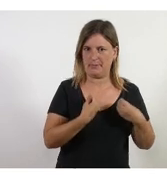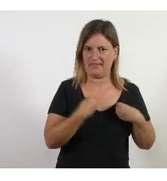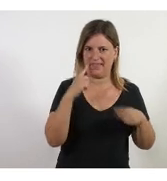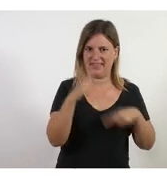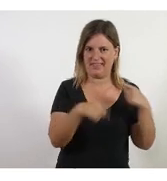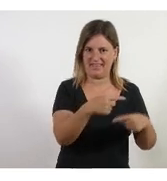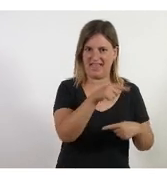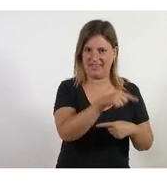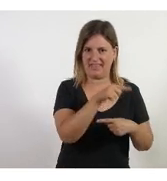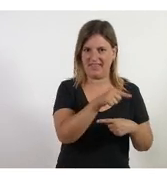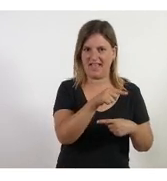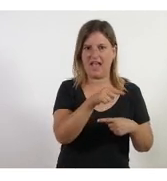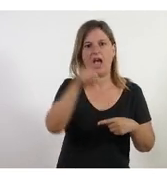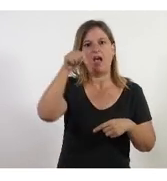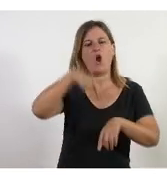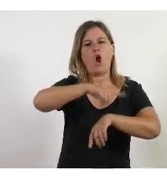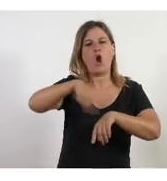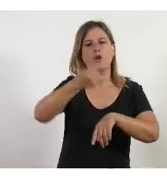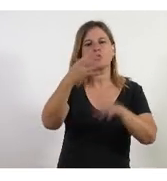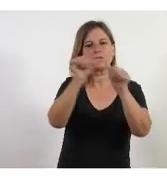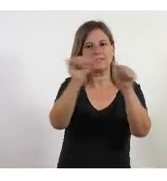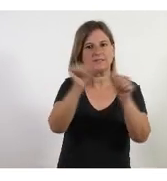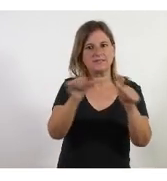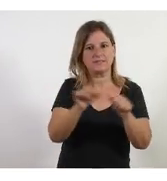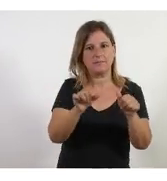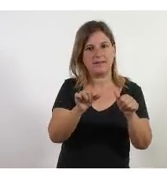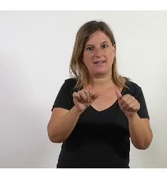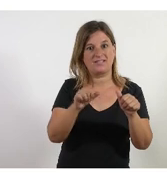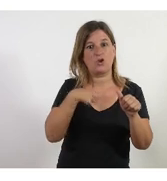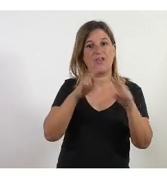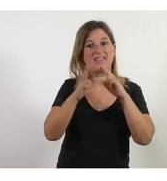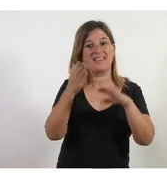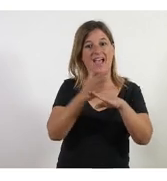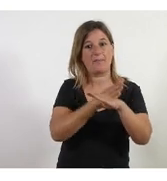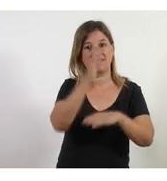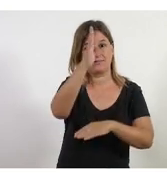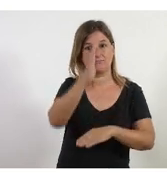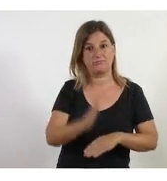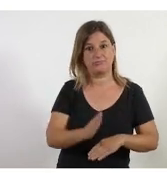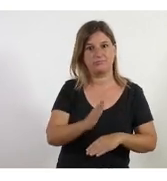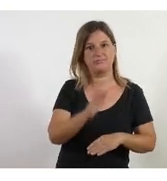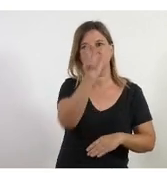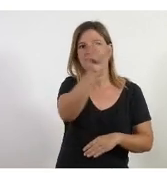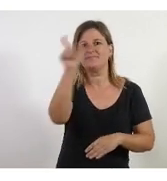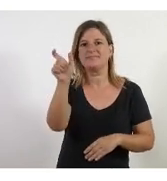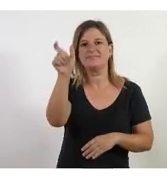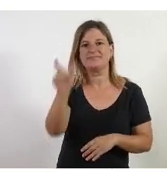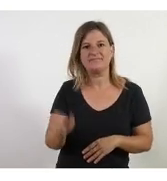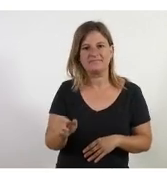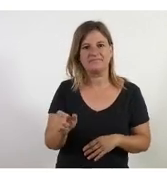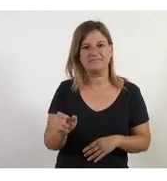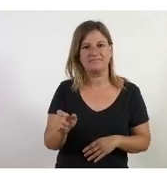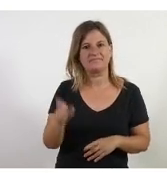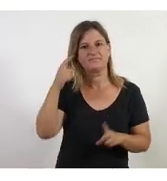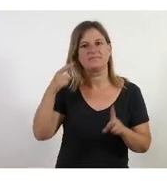dia a dia, dedicació avui, i en l'altra part de la fulla, recordaràs que et dic que la dividissis en dos parts, a l'altra part de la